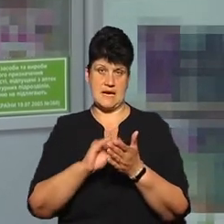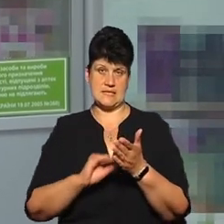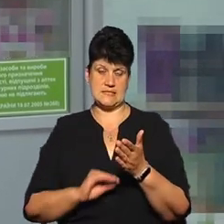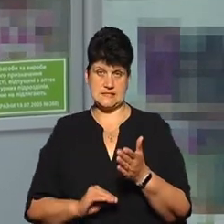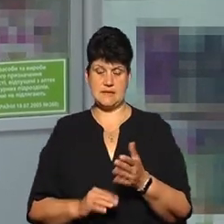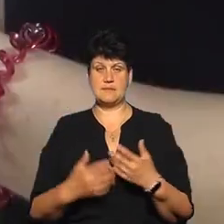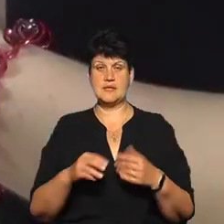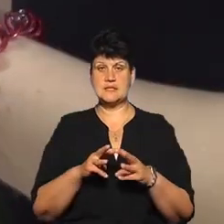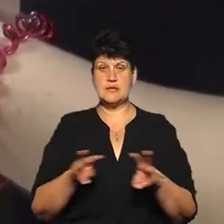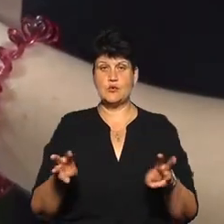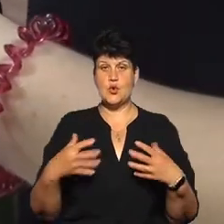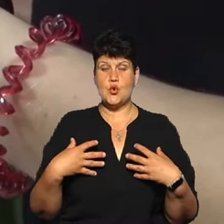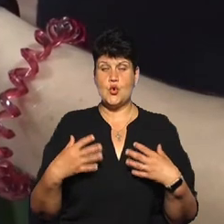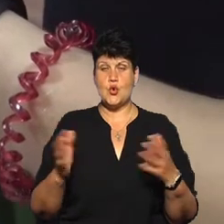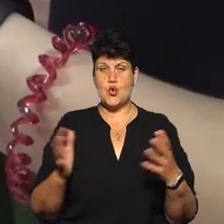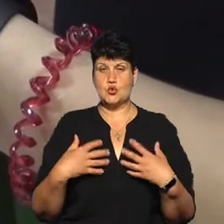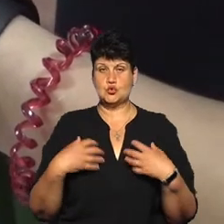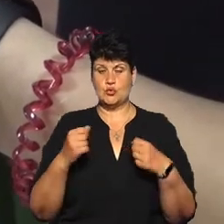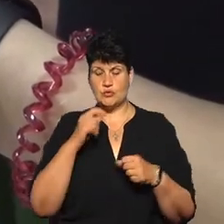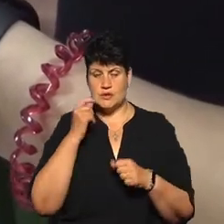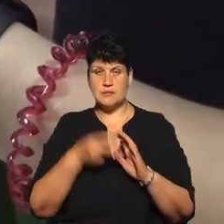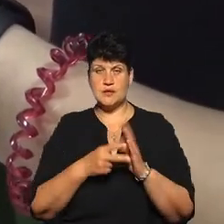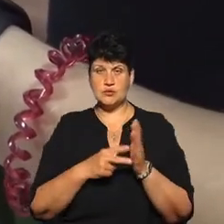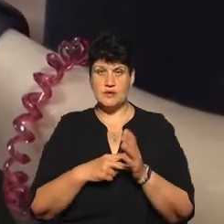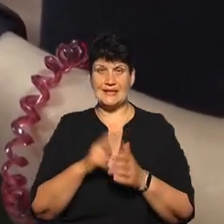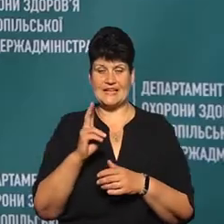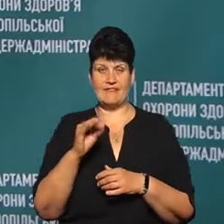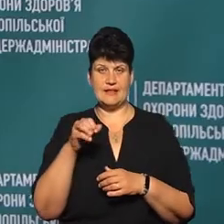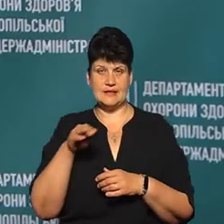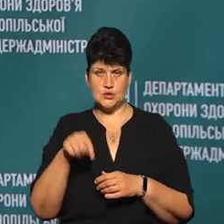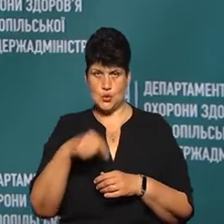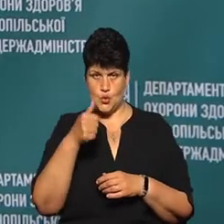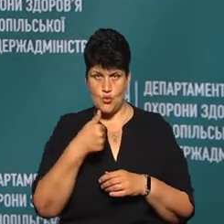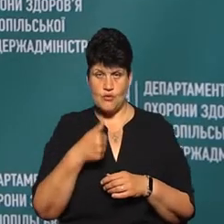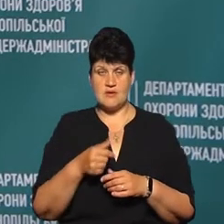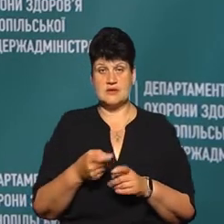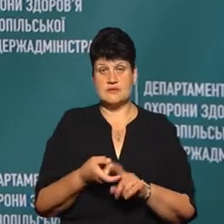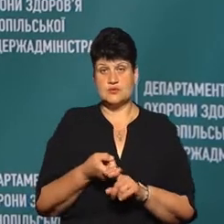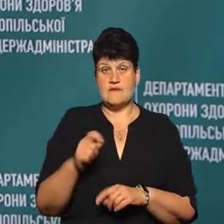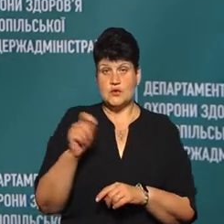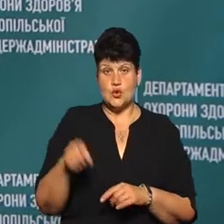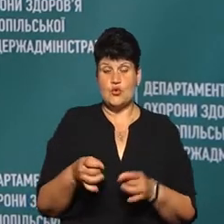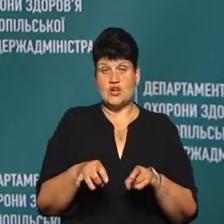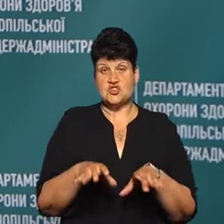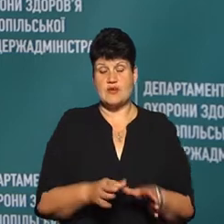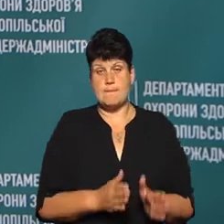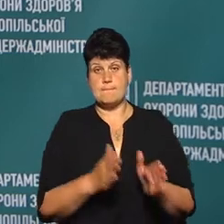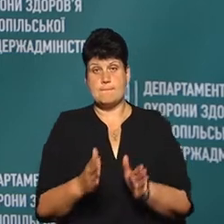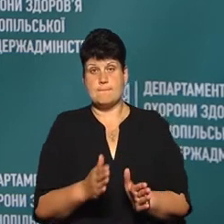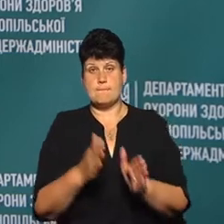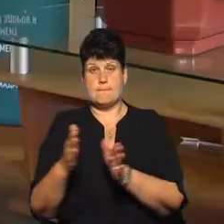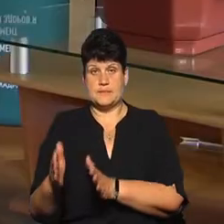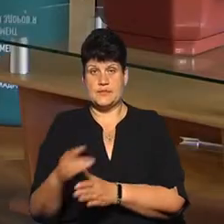здоров'я України планувало з квітня цього року. Через воєнний стан рішення перенесли, каже директорка обласного департаменту охорони здоров'я